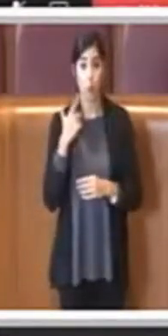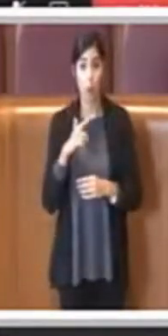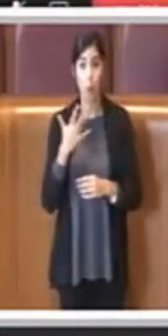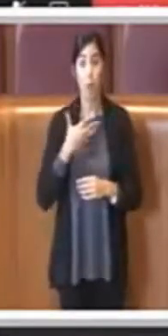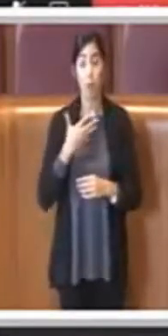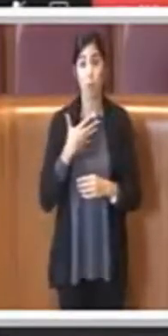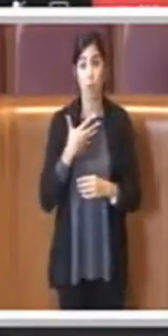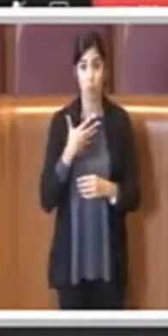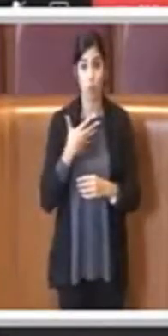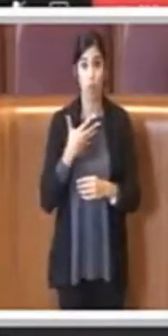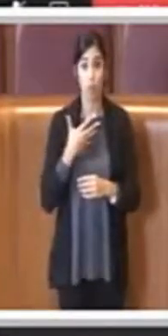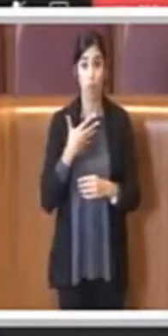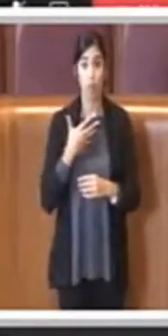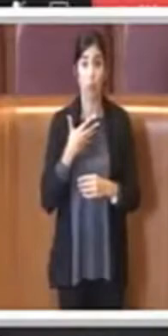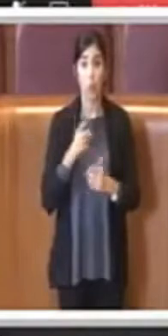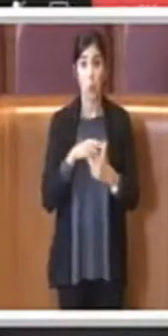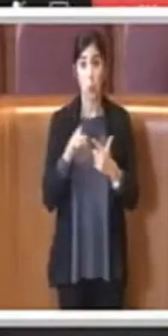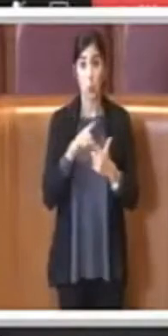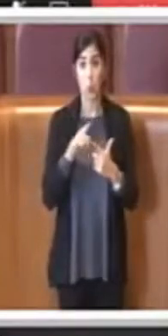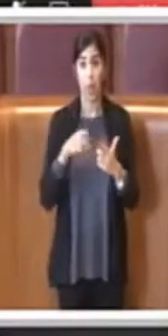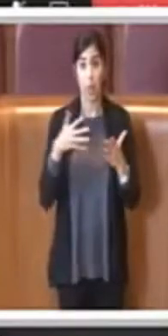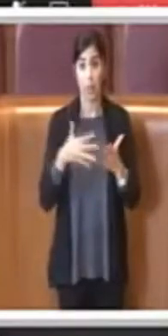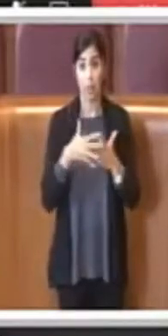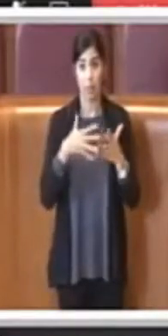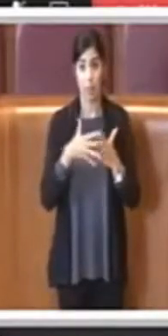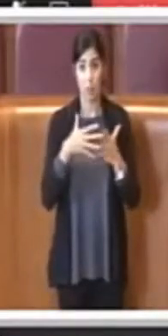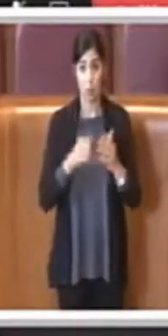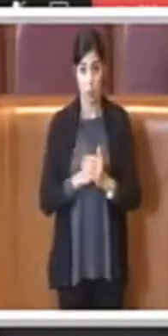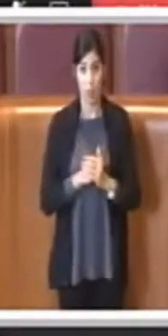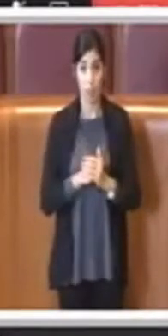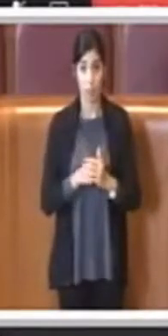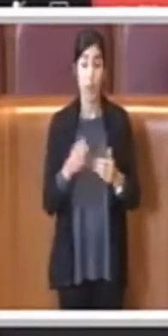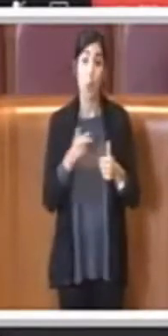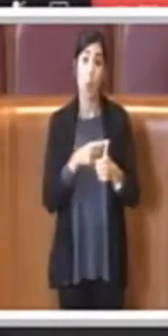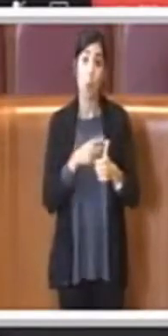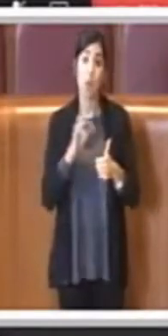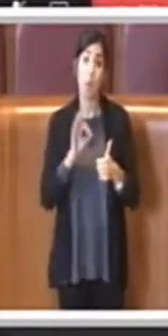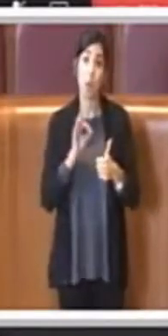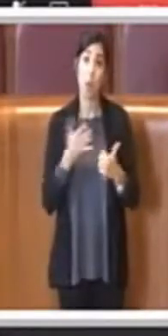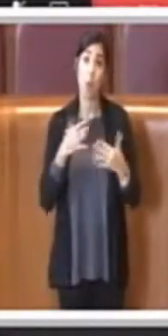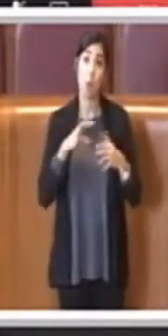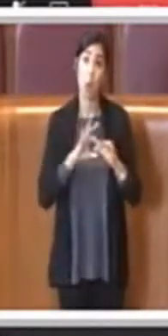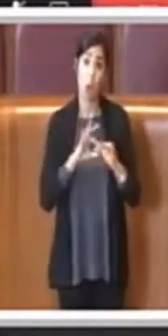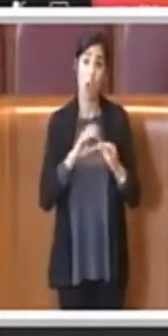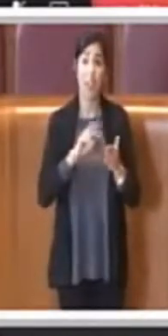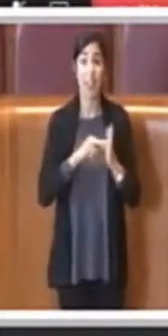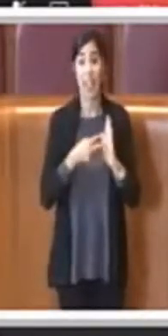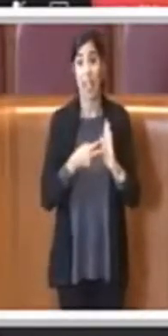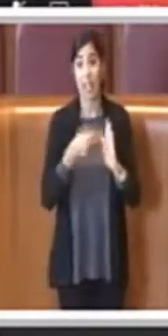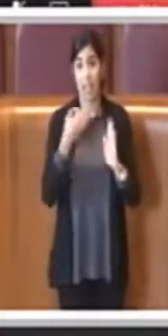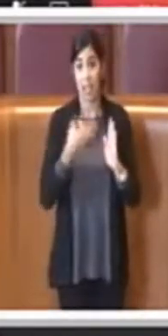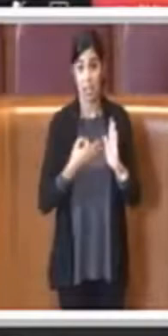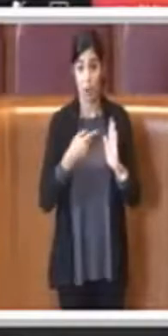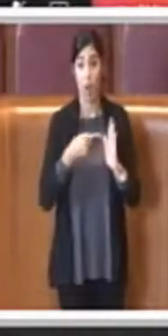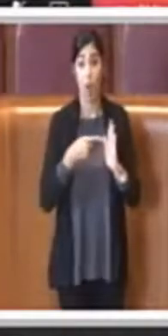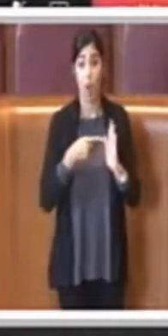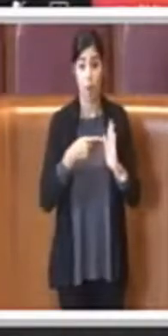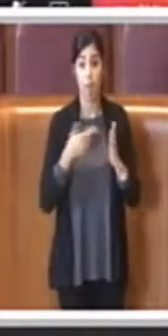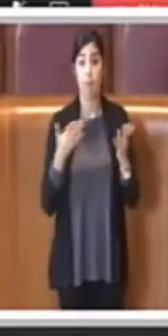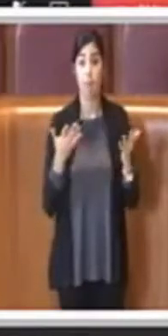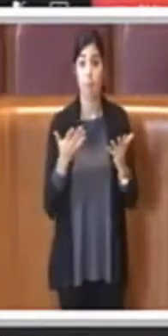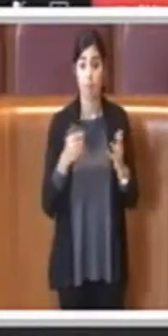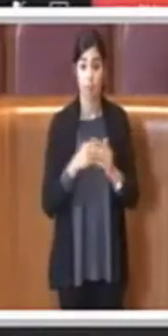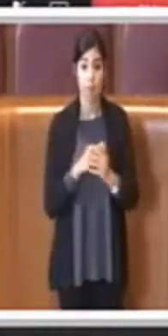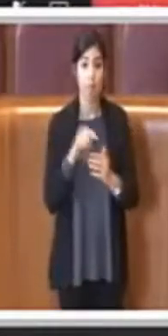sono due difficoltà. Una è proprio di carattere tecnico, e cioè si